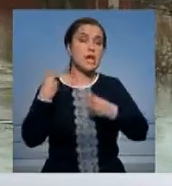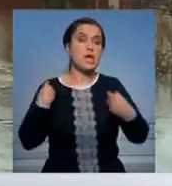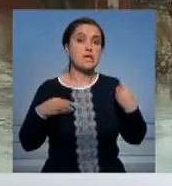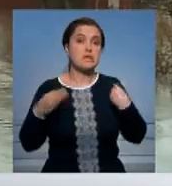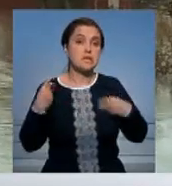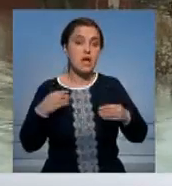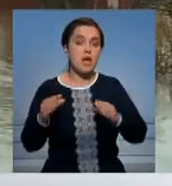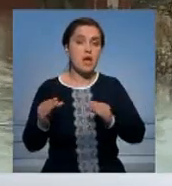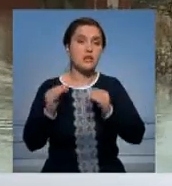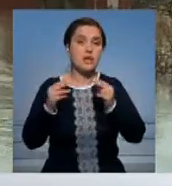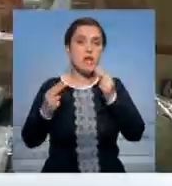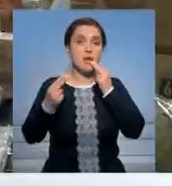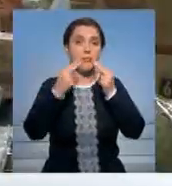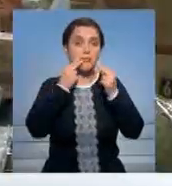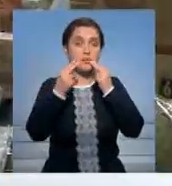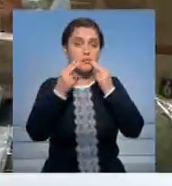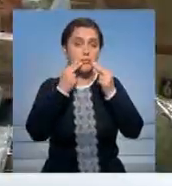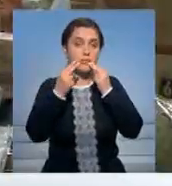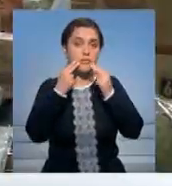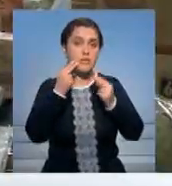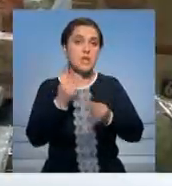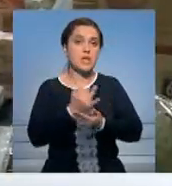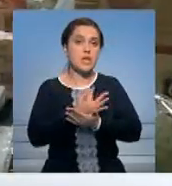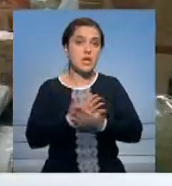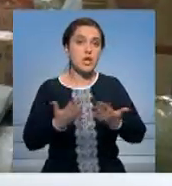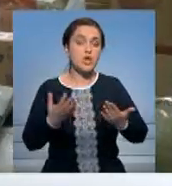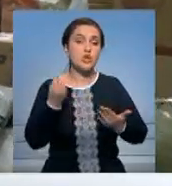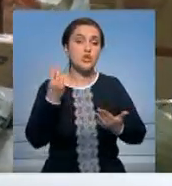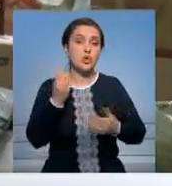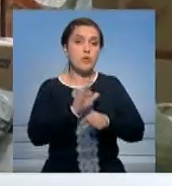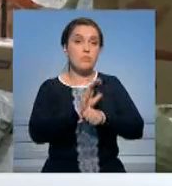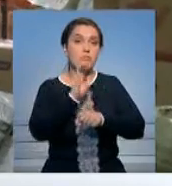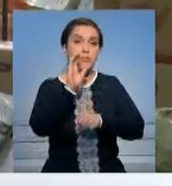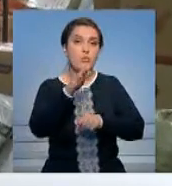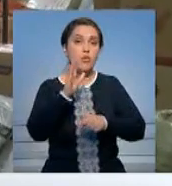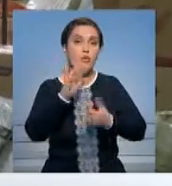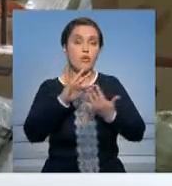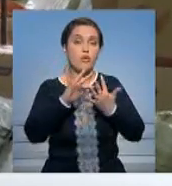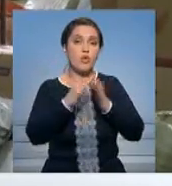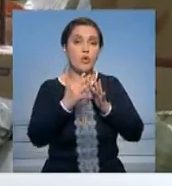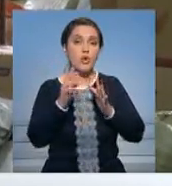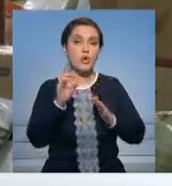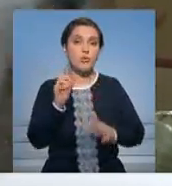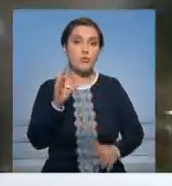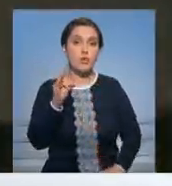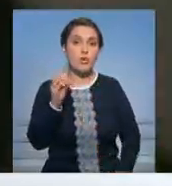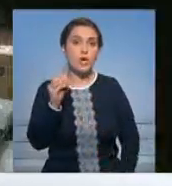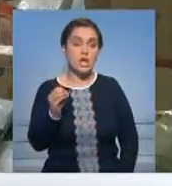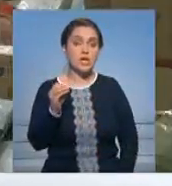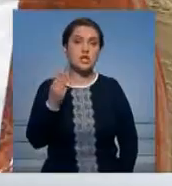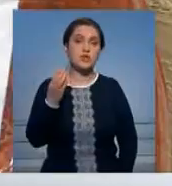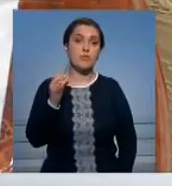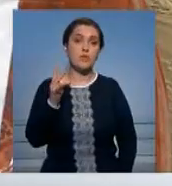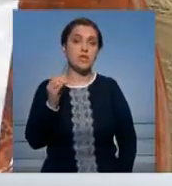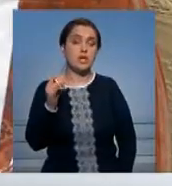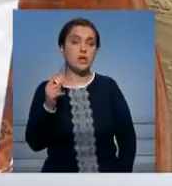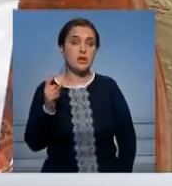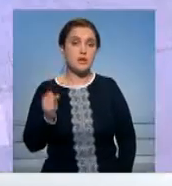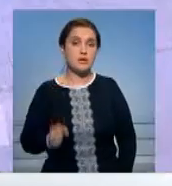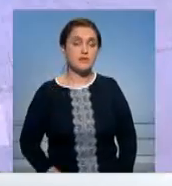теплыми одеялами, продуктами питания и предметами гигиены. Еще 2 партии последуют в Глубокое и Шиманайху.